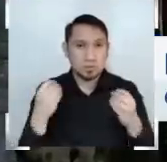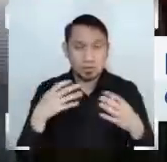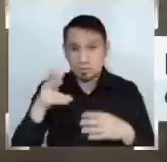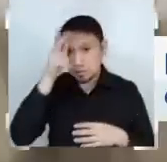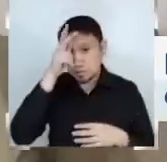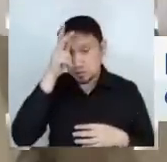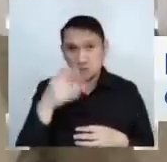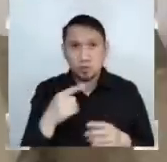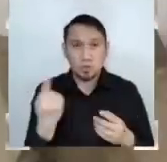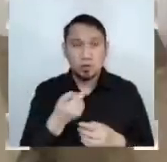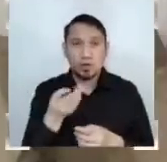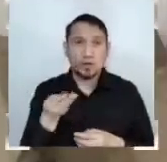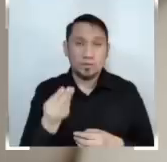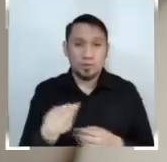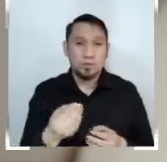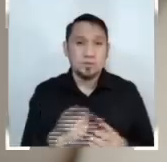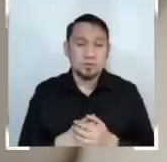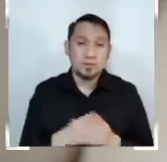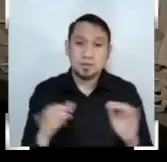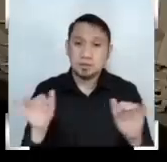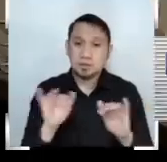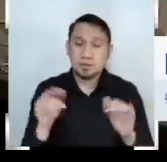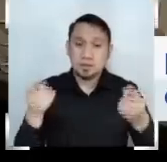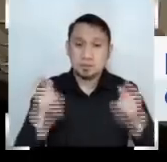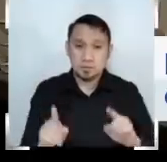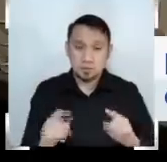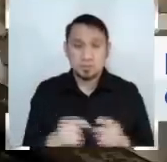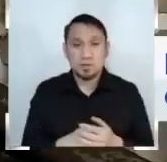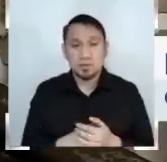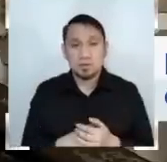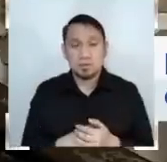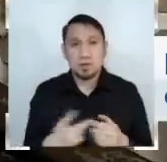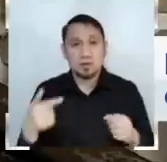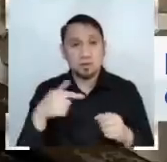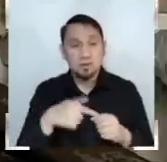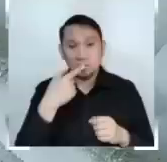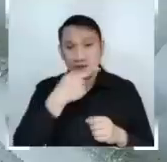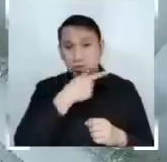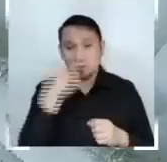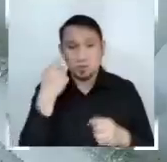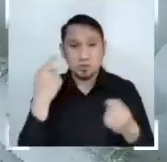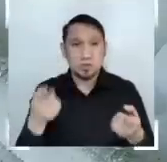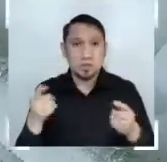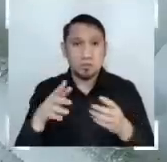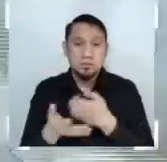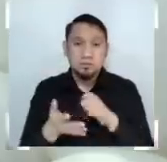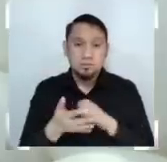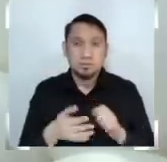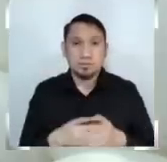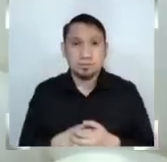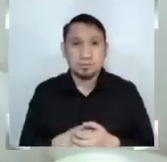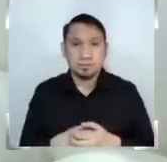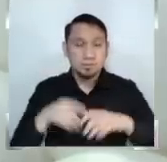konti-konti lang. Ganito rin daw ang nangyari sa mga egg producer na tinabangan na rin daw dahil sa mahal na gastusin. Mahabang panahon na ang